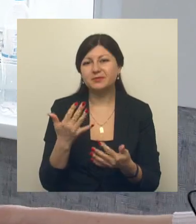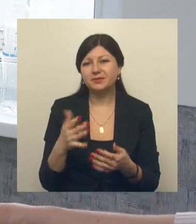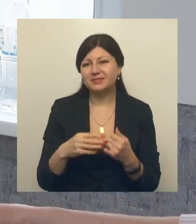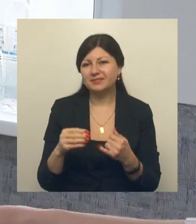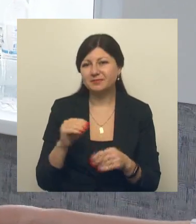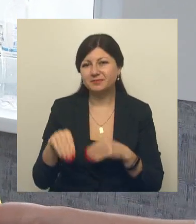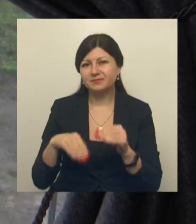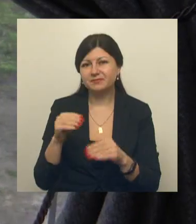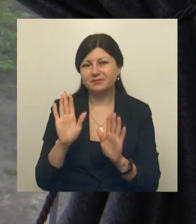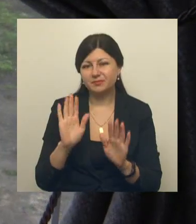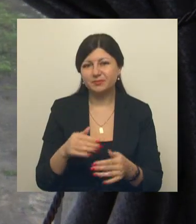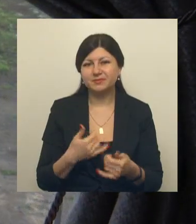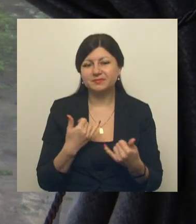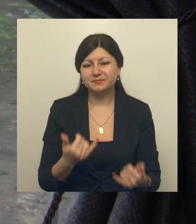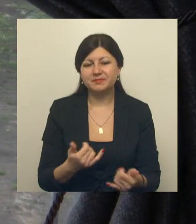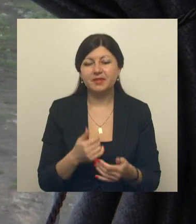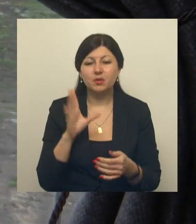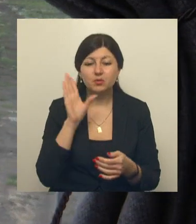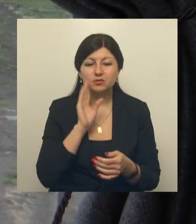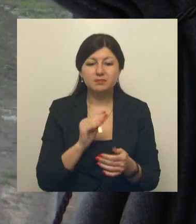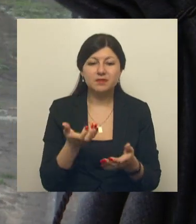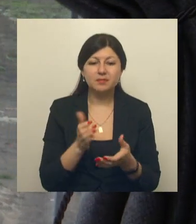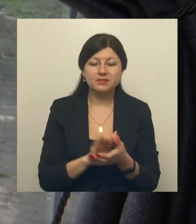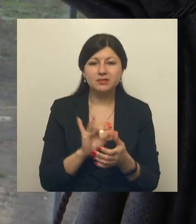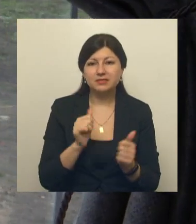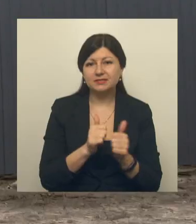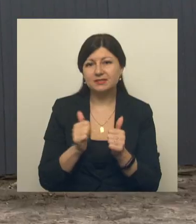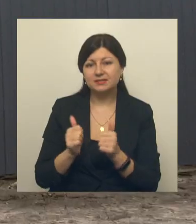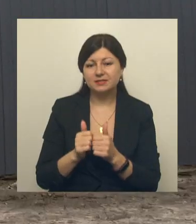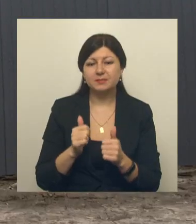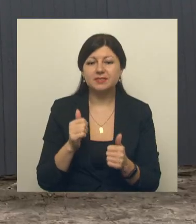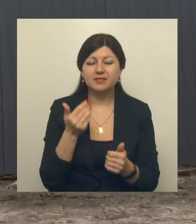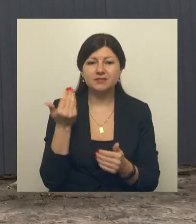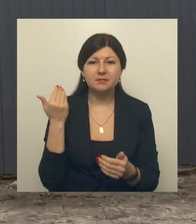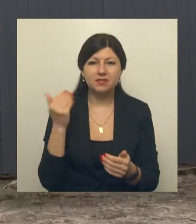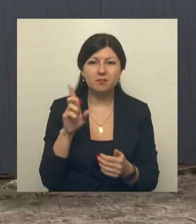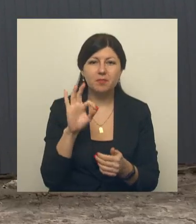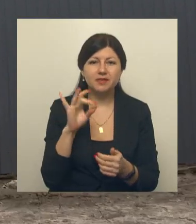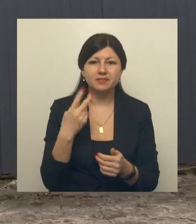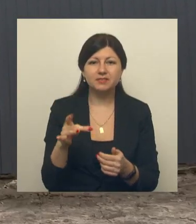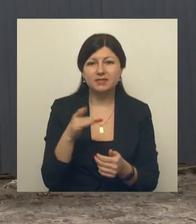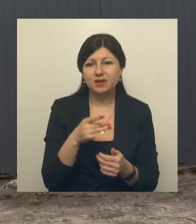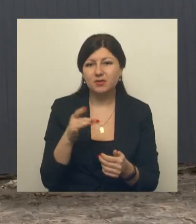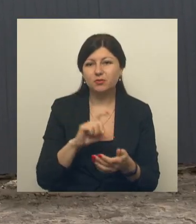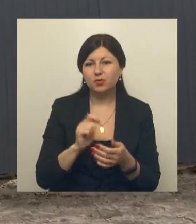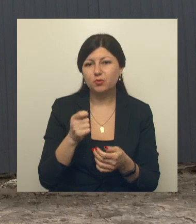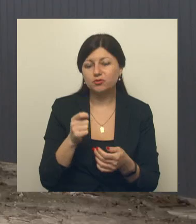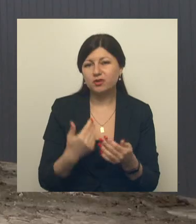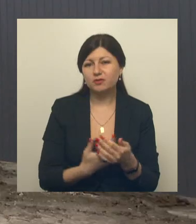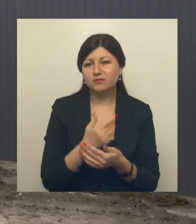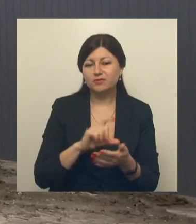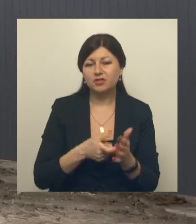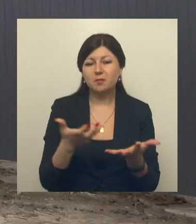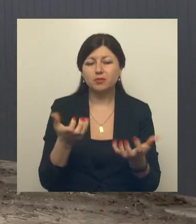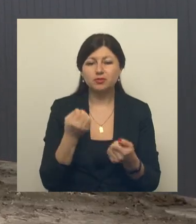земли. Пусть садит. Успели познакомиться и с соседями. Совсем недавно в Борисовском районе ключи от нового жилья получили еще